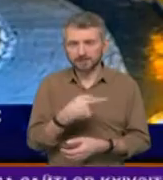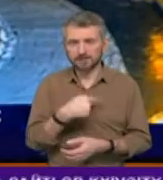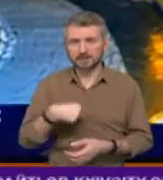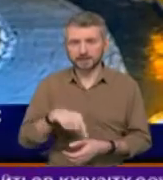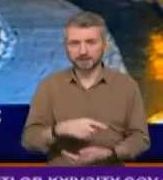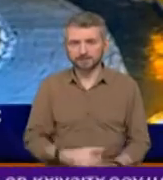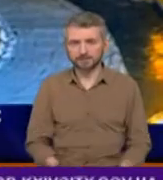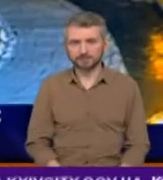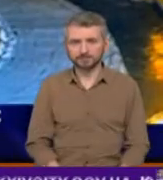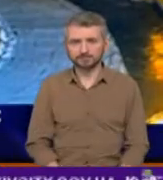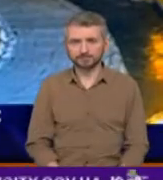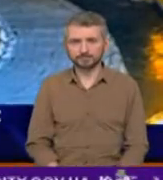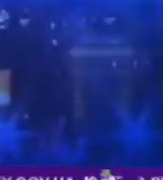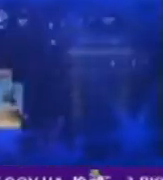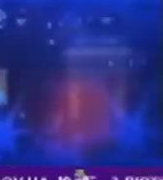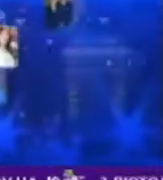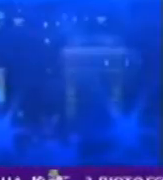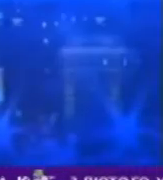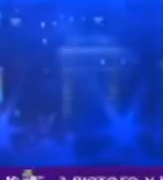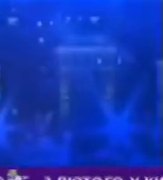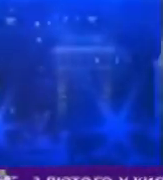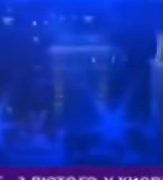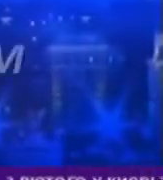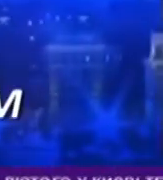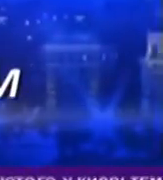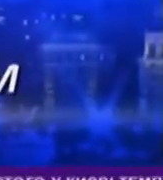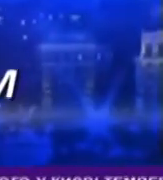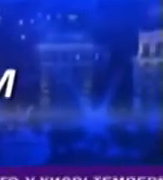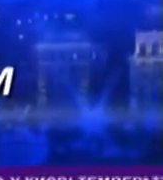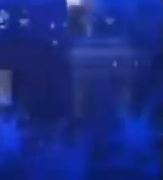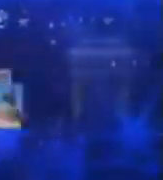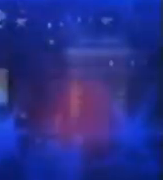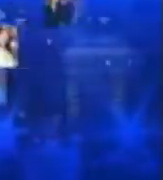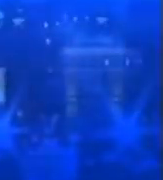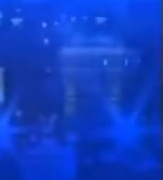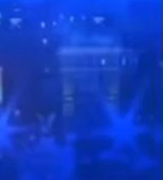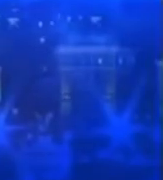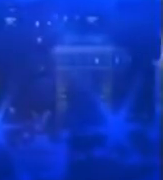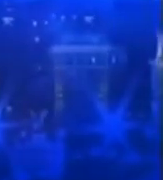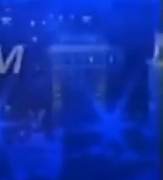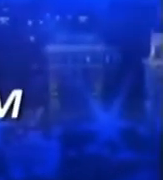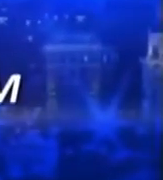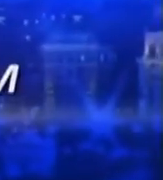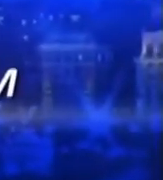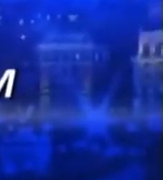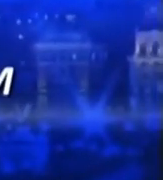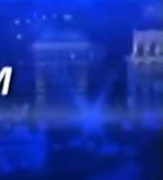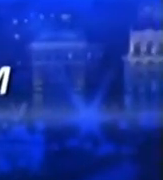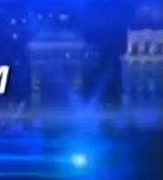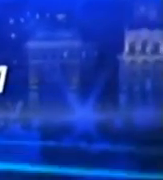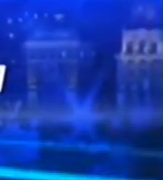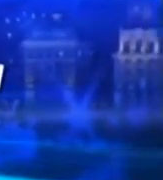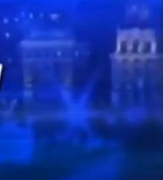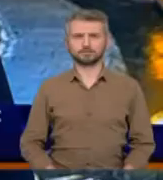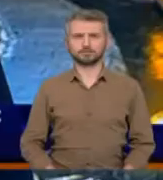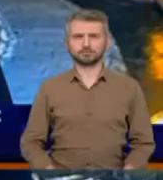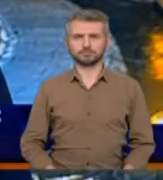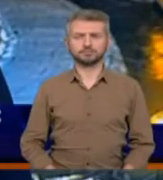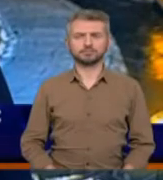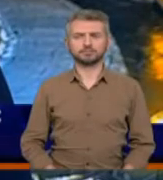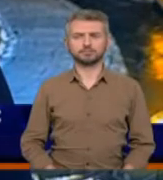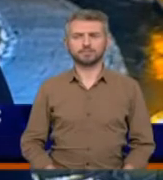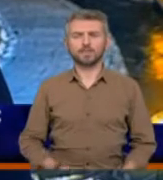центрів електронні. Тобто ви пам'ятаєте, щойно в сюжеті, да, прекрасна пані роздрукувала все, прекрасно підписала зверху, що